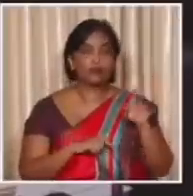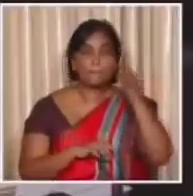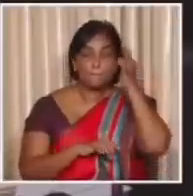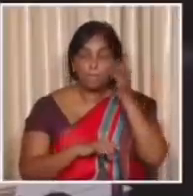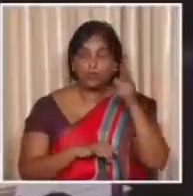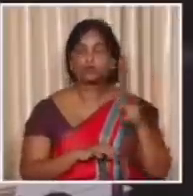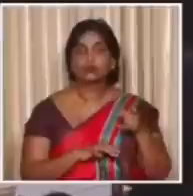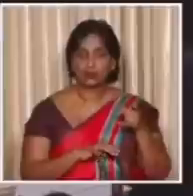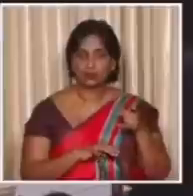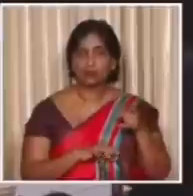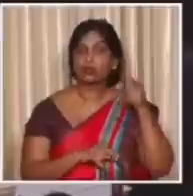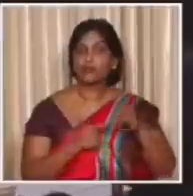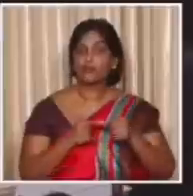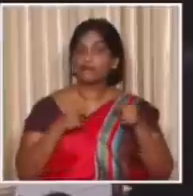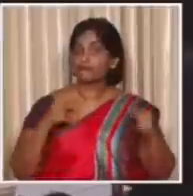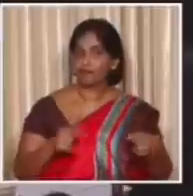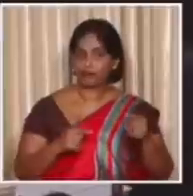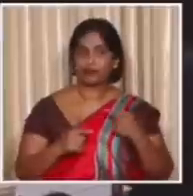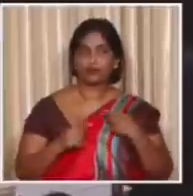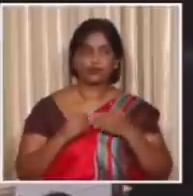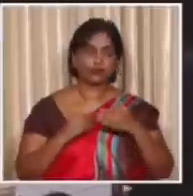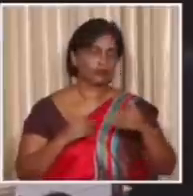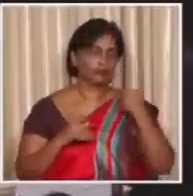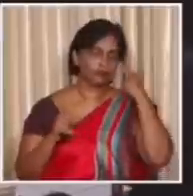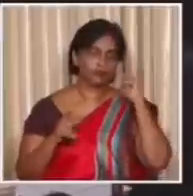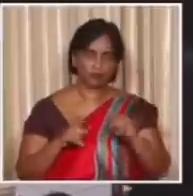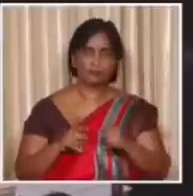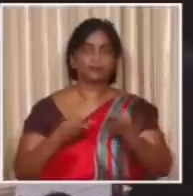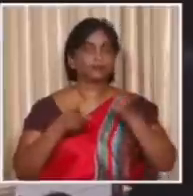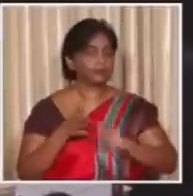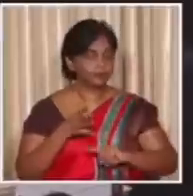උමතුව මේකට විරුද්ධ වීම සඳහා අපි පාදක කරගන්න. ඊළඟ